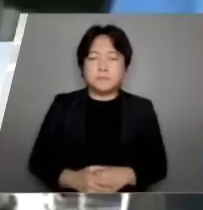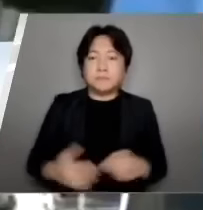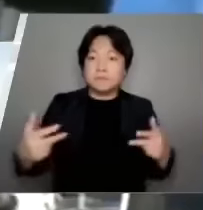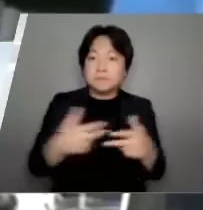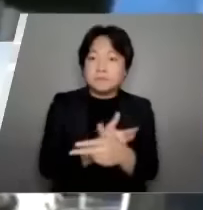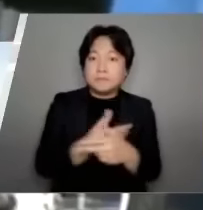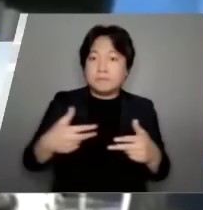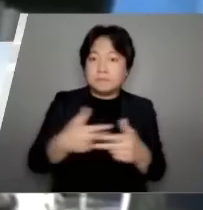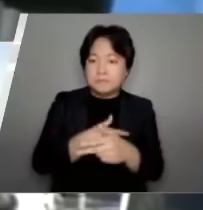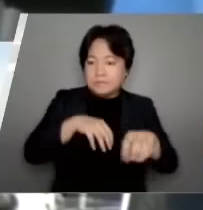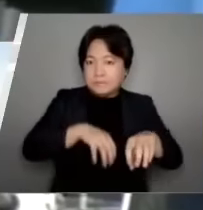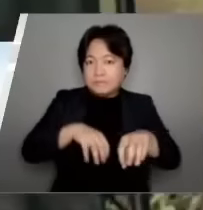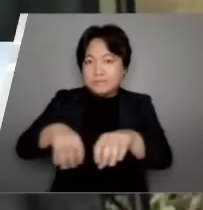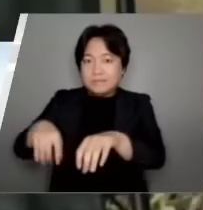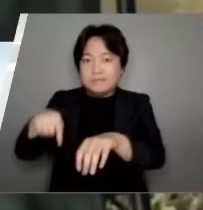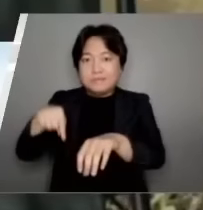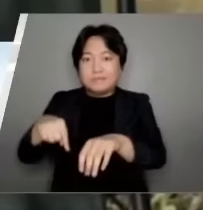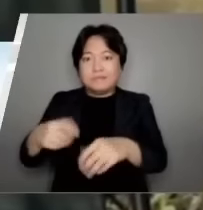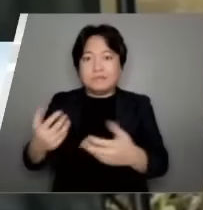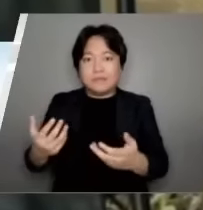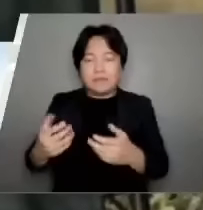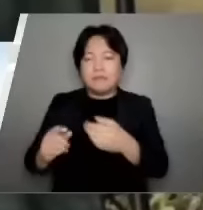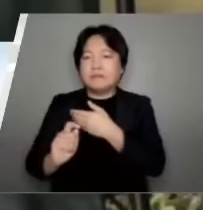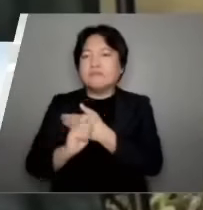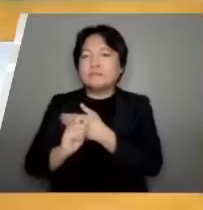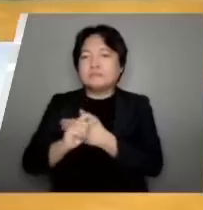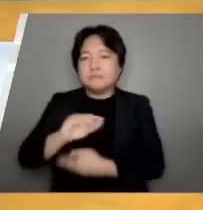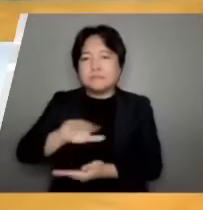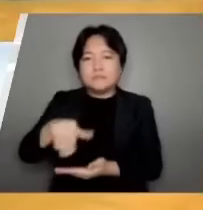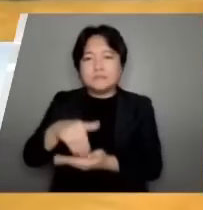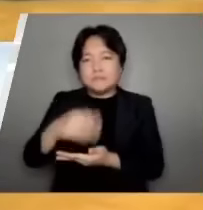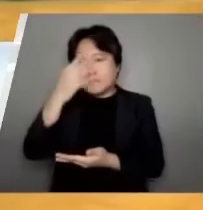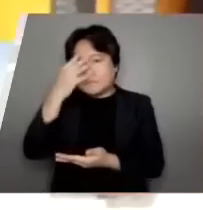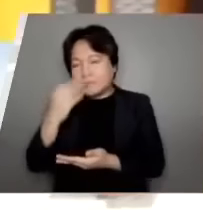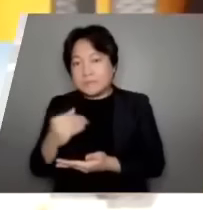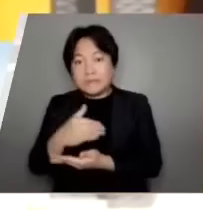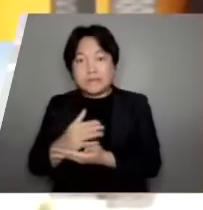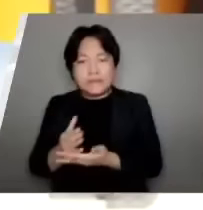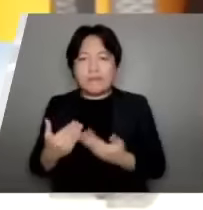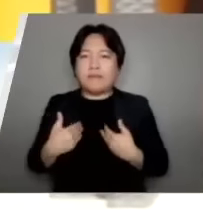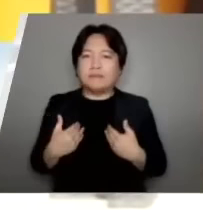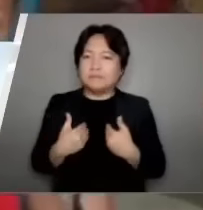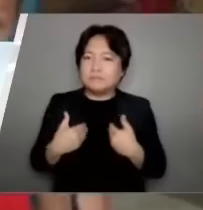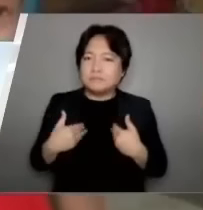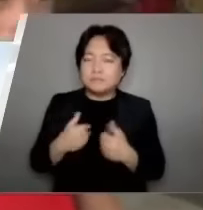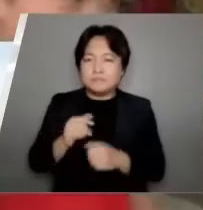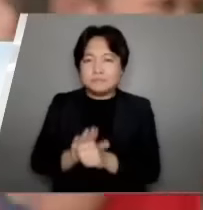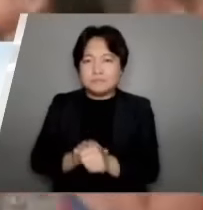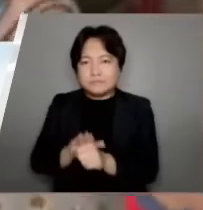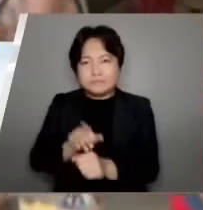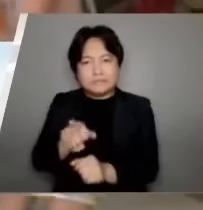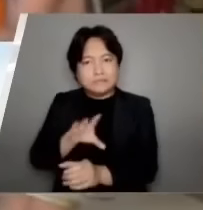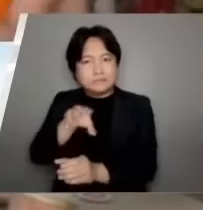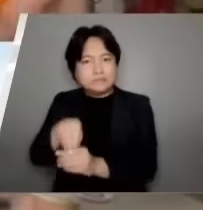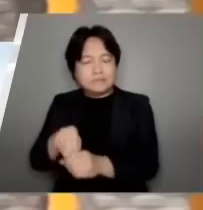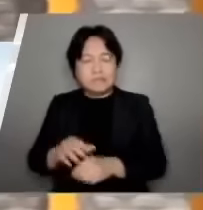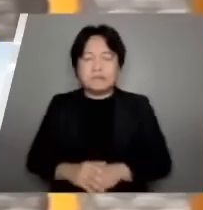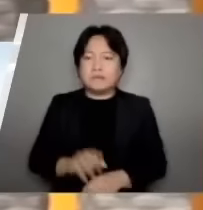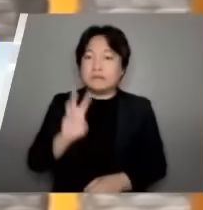mga binaha sa Dato Muntawal. Ang ilan kasama pa ang kanilang alagang hayop. Mahigit 60,000 pamilya ang